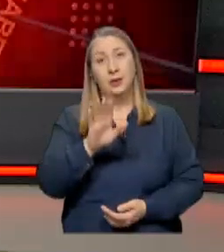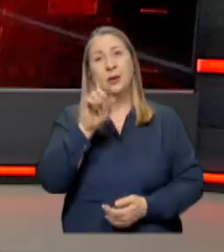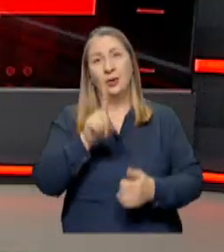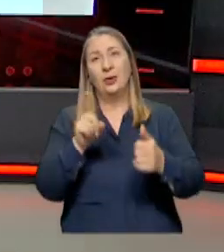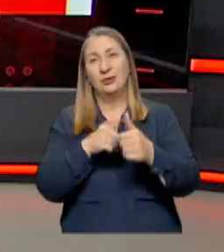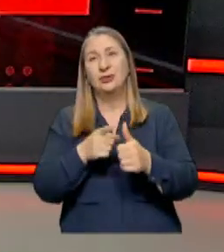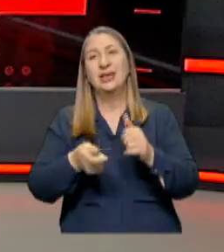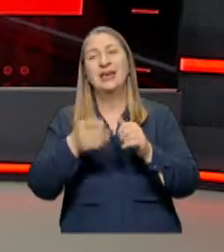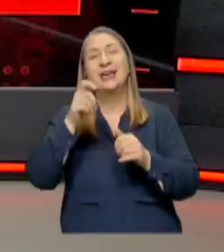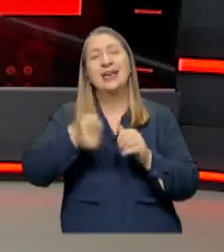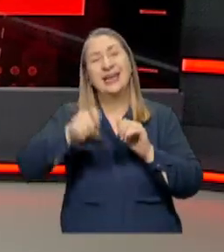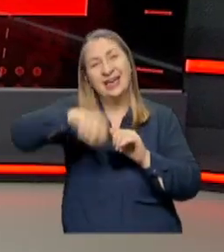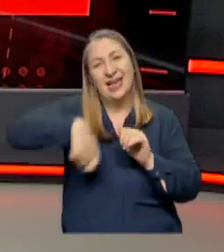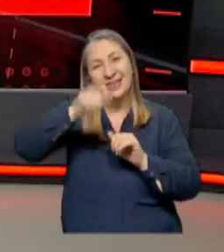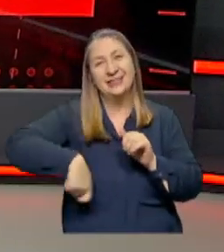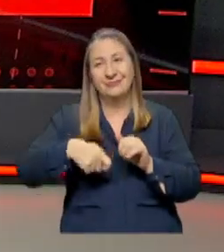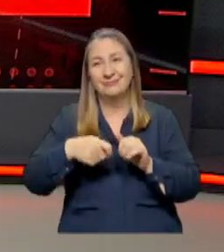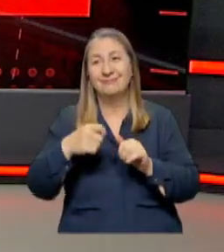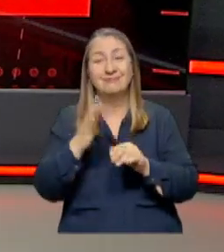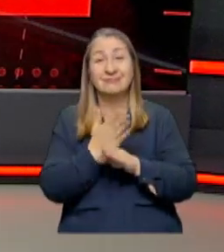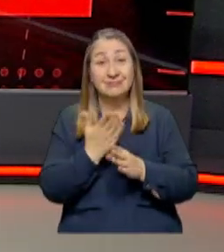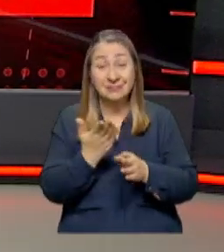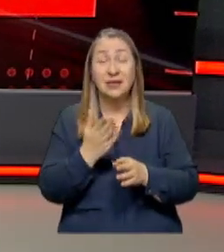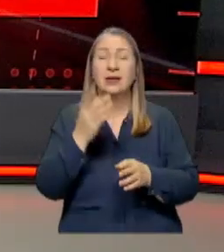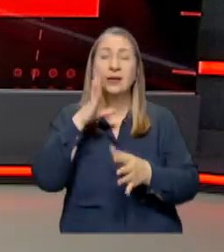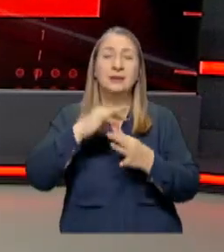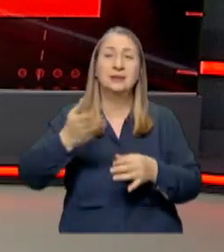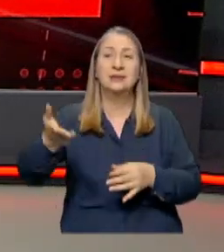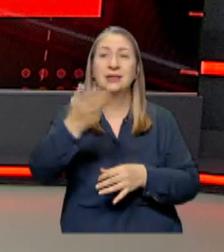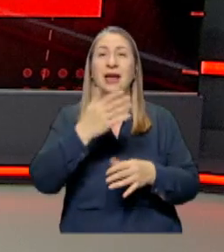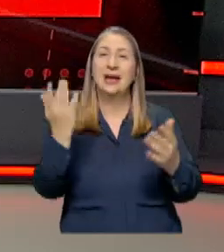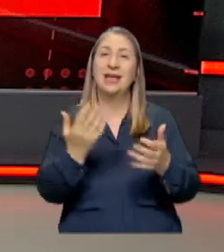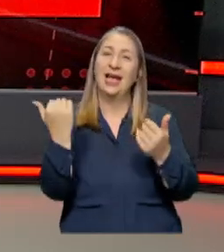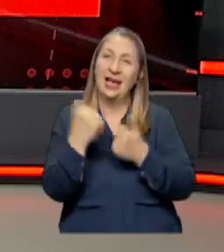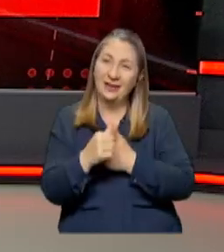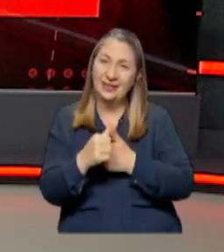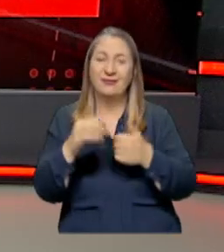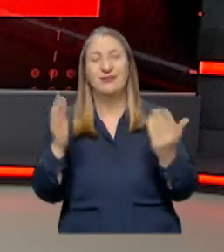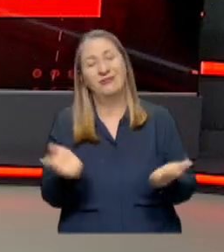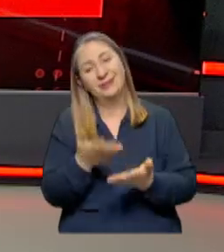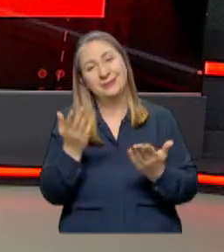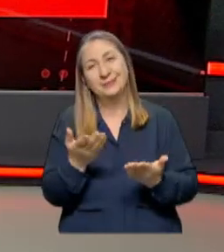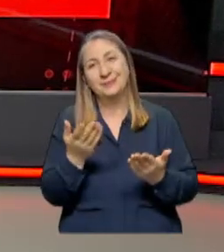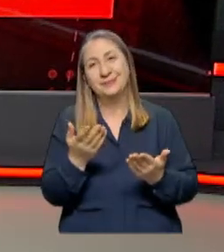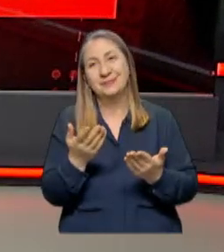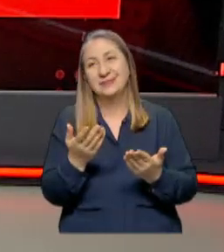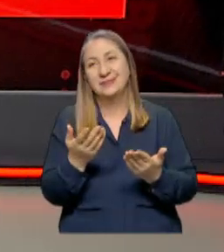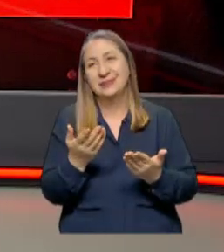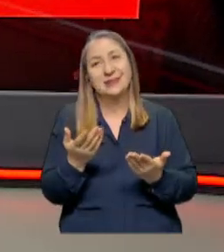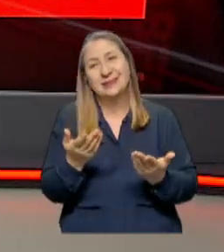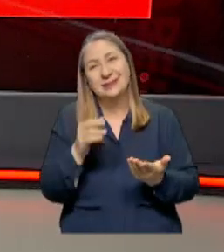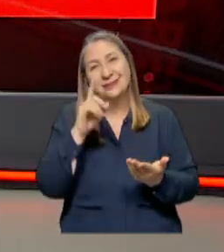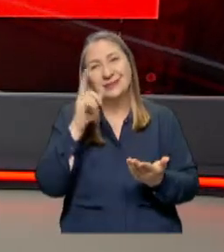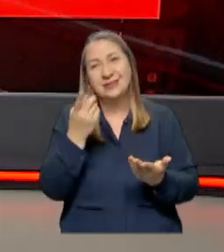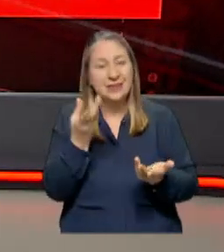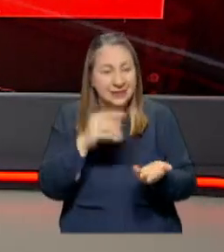Önce kredi kartlarına bakalım. Niye? Çünkü insanlar hadi evlendiler veya işte zaten